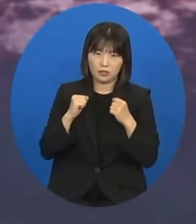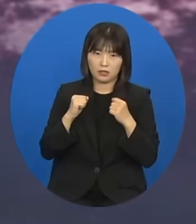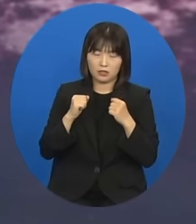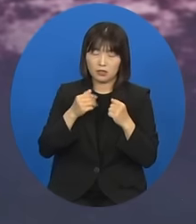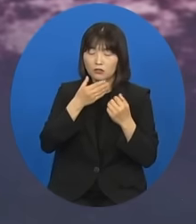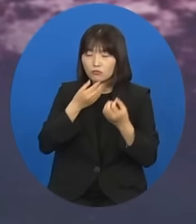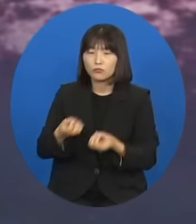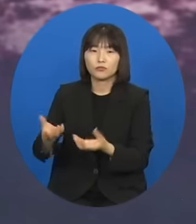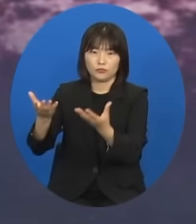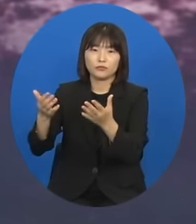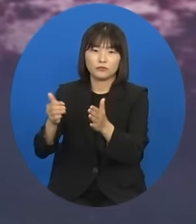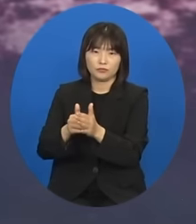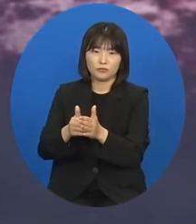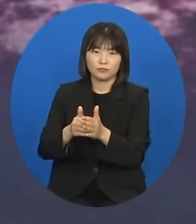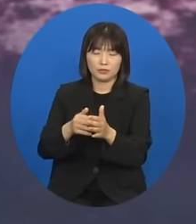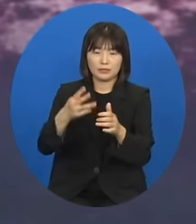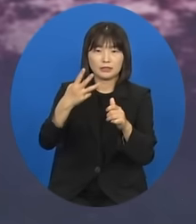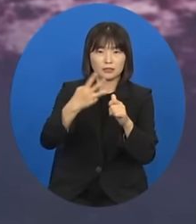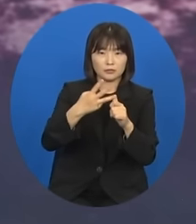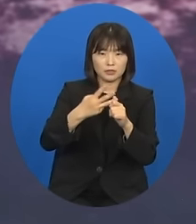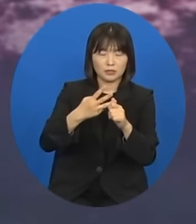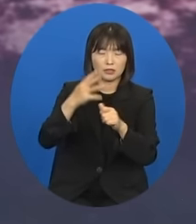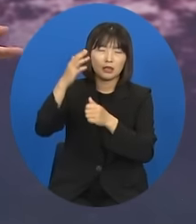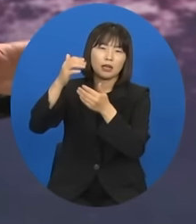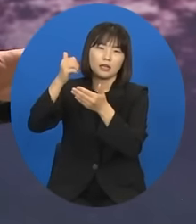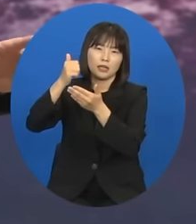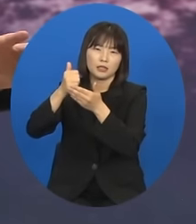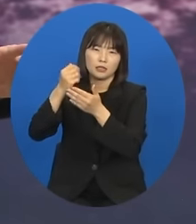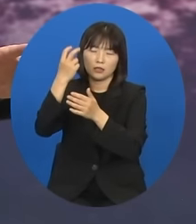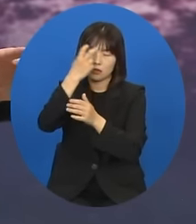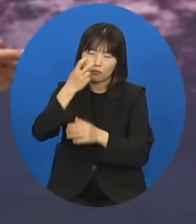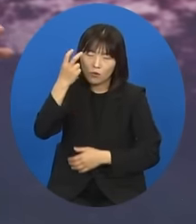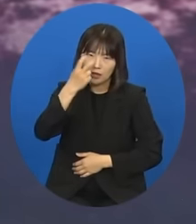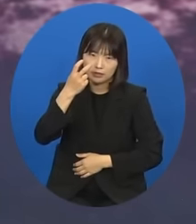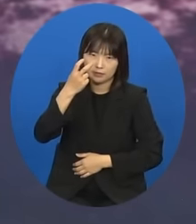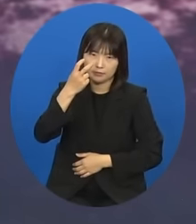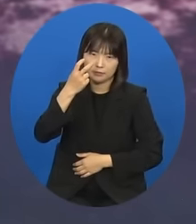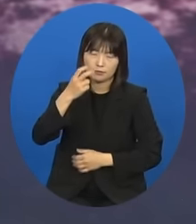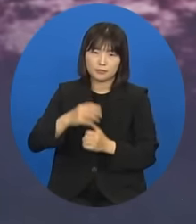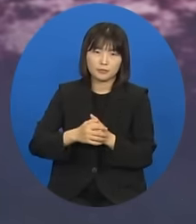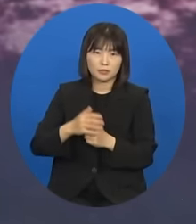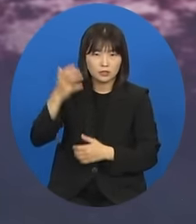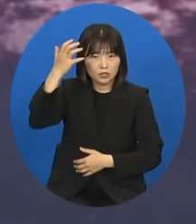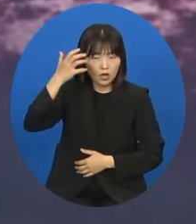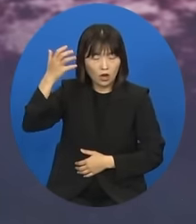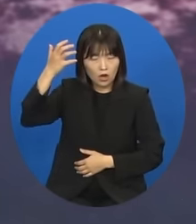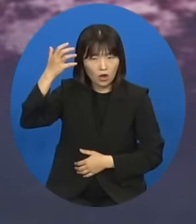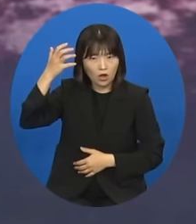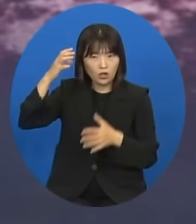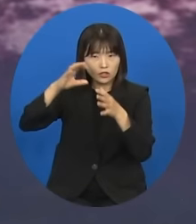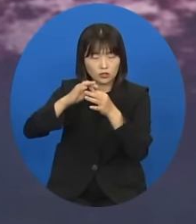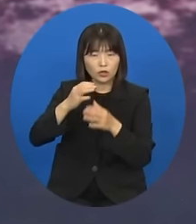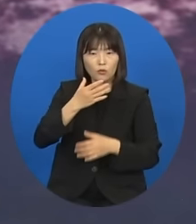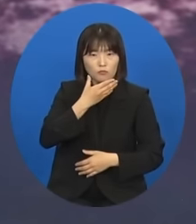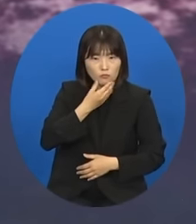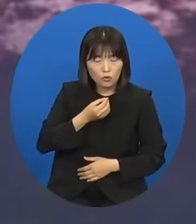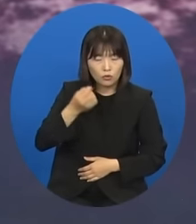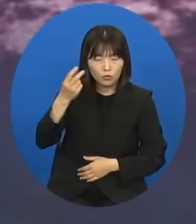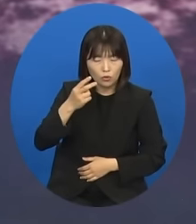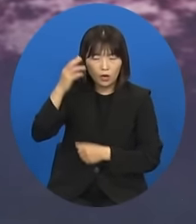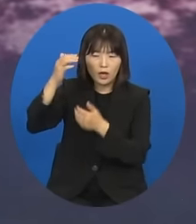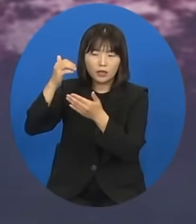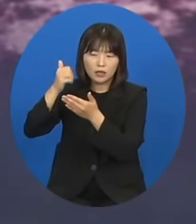세 번째 복은 하나님의 보호하심 그 영적인 복이 하나님이 늘 그를 지켜